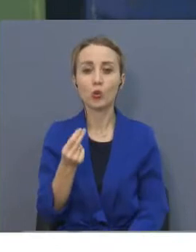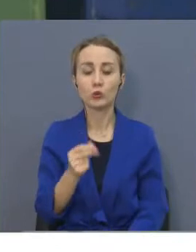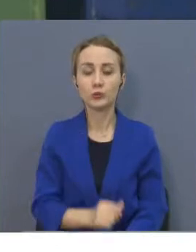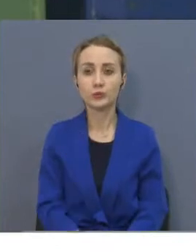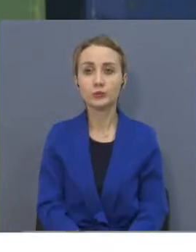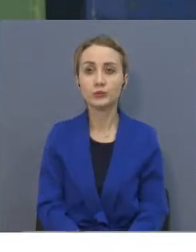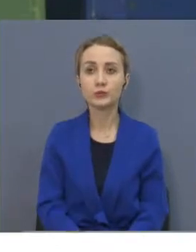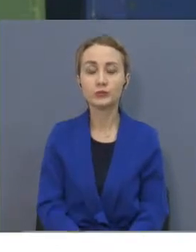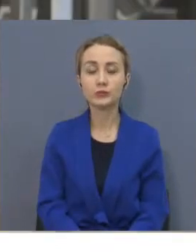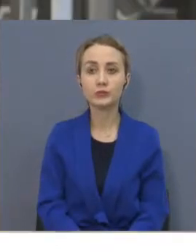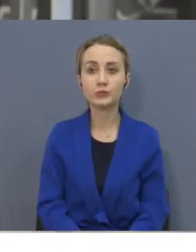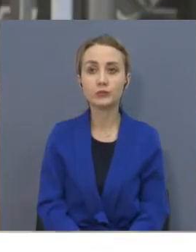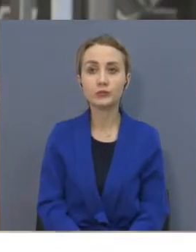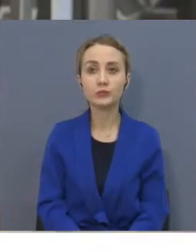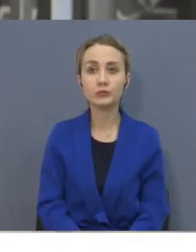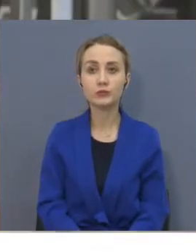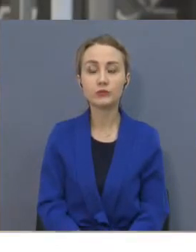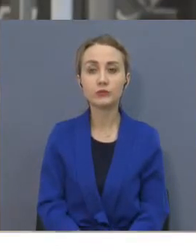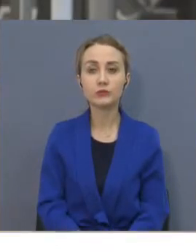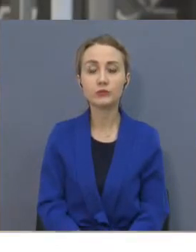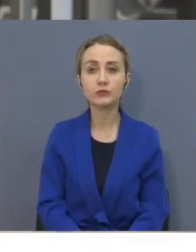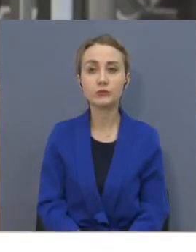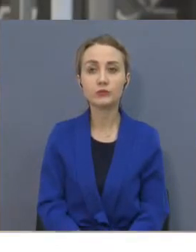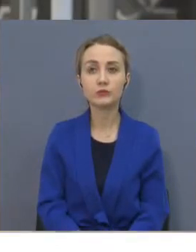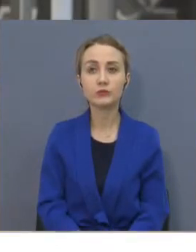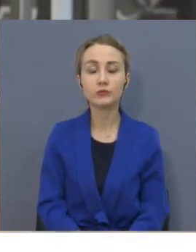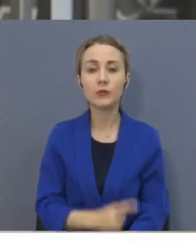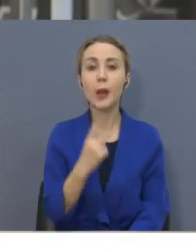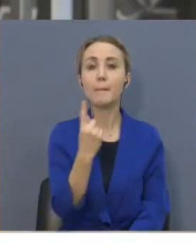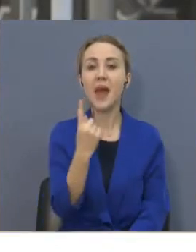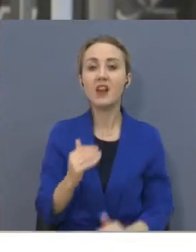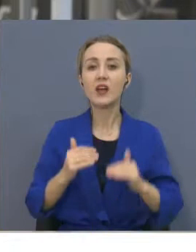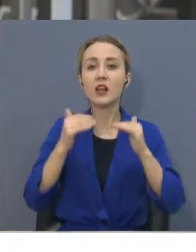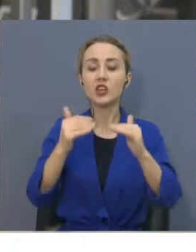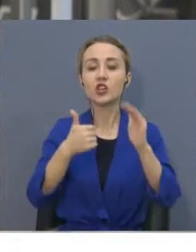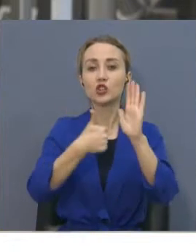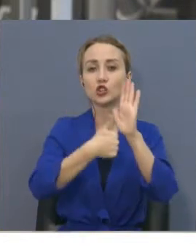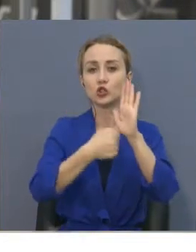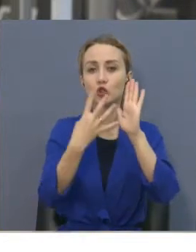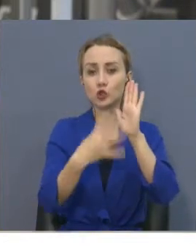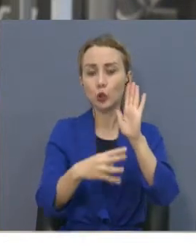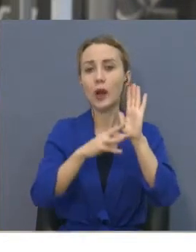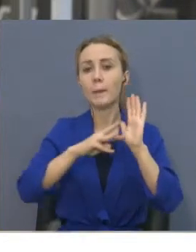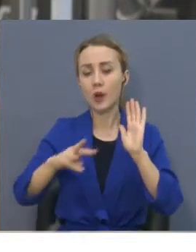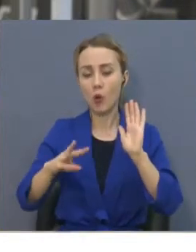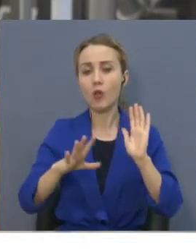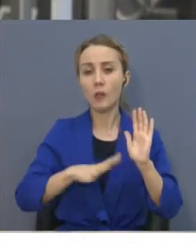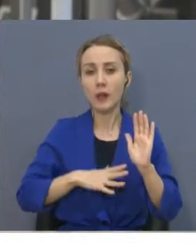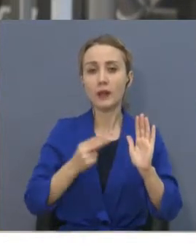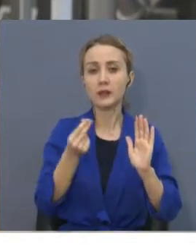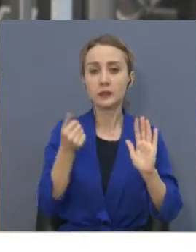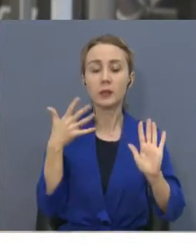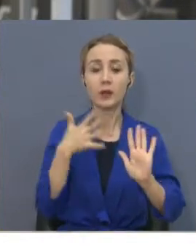общему всего этого объекта, это где-то первый этап 640 миллионов. Из них